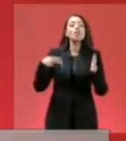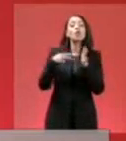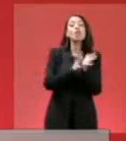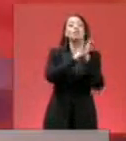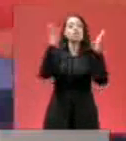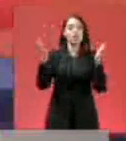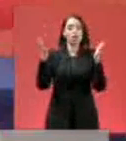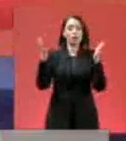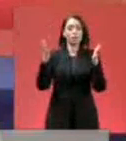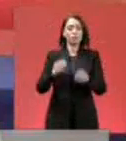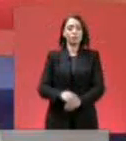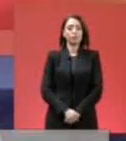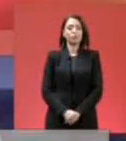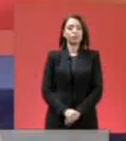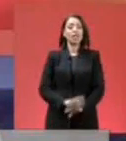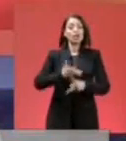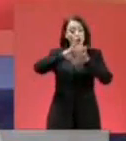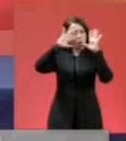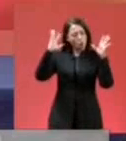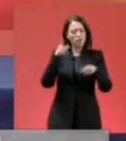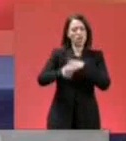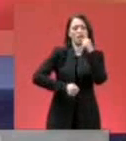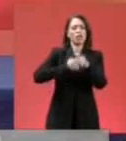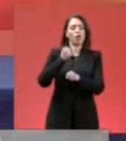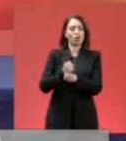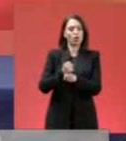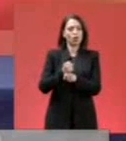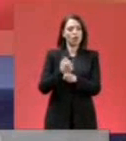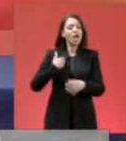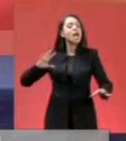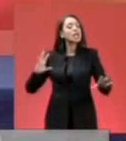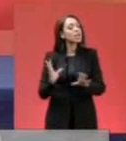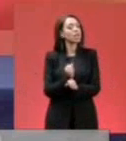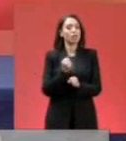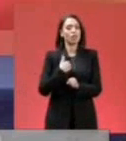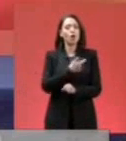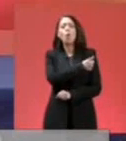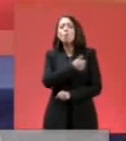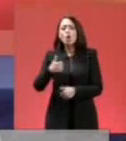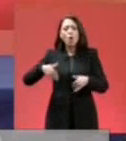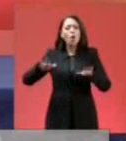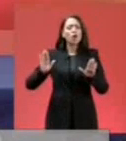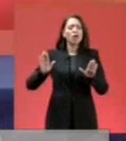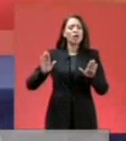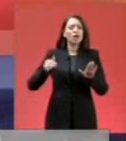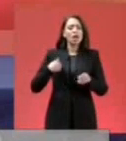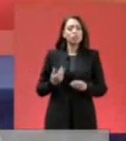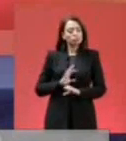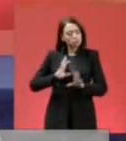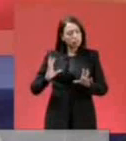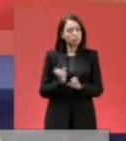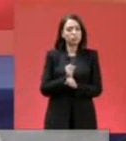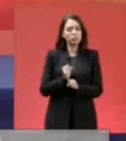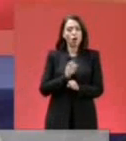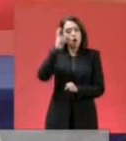2019. Γιατί όλα αυτά τα χρόνια καταφέραμε όχι μόνο να βγάλουμε τη